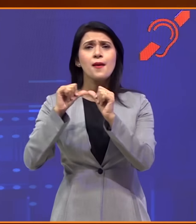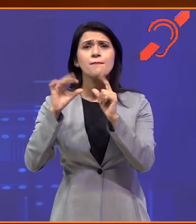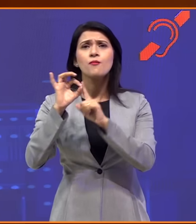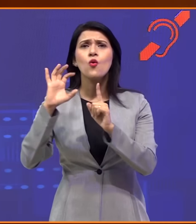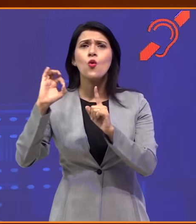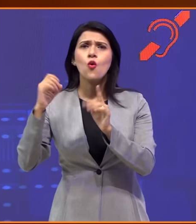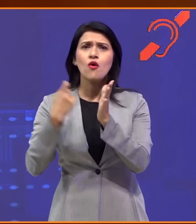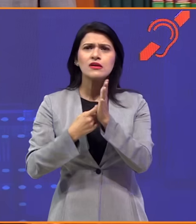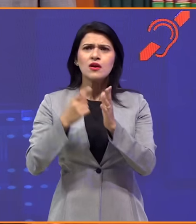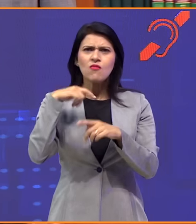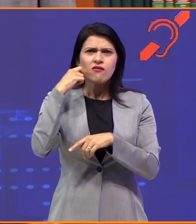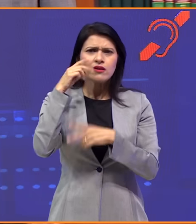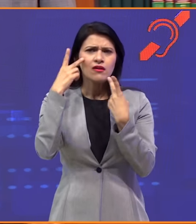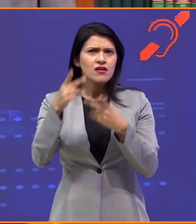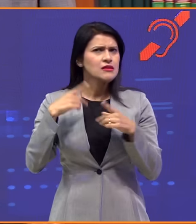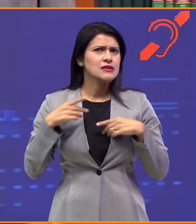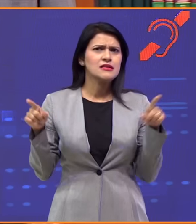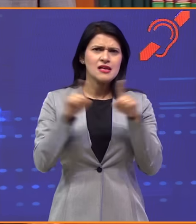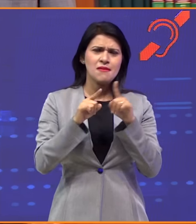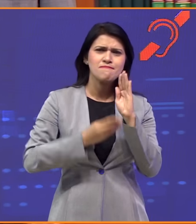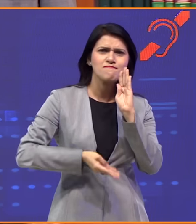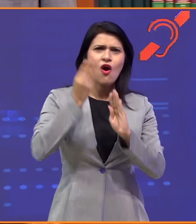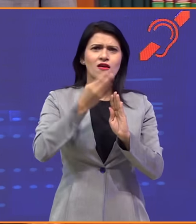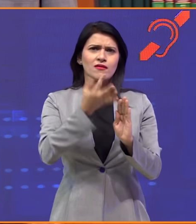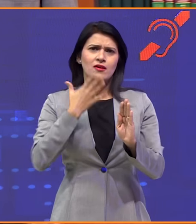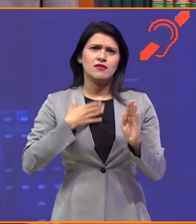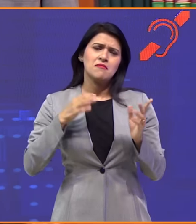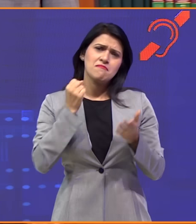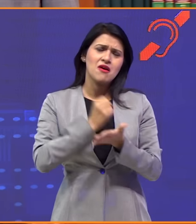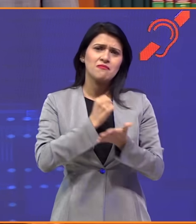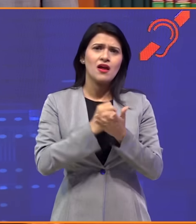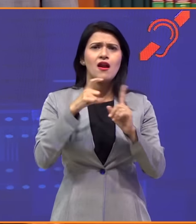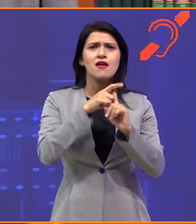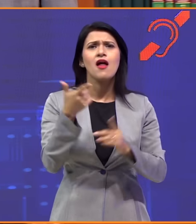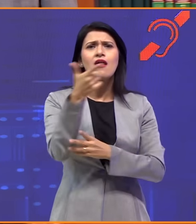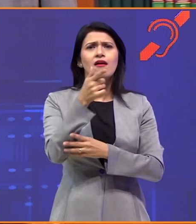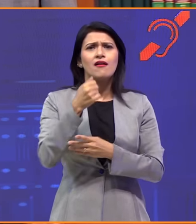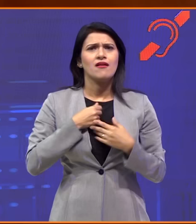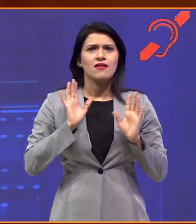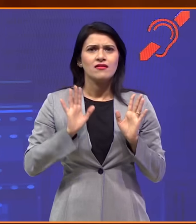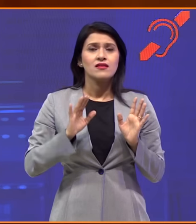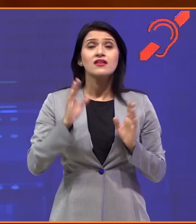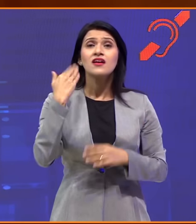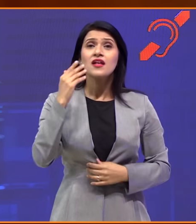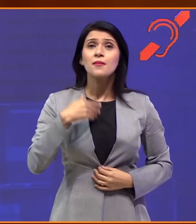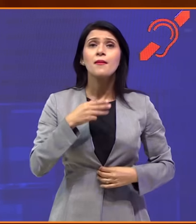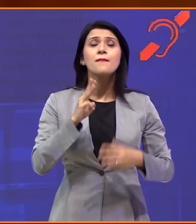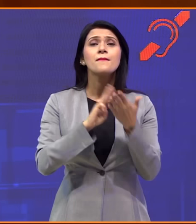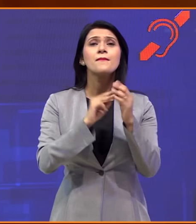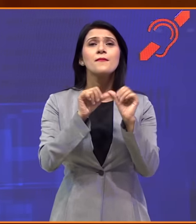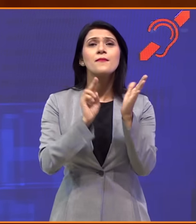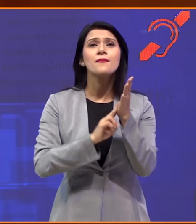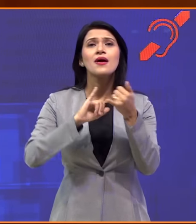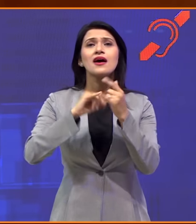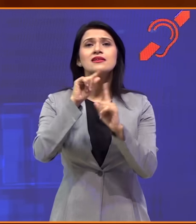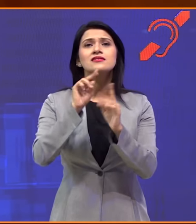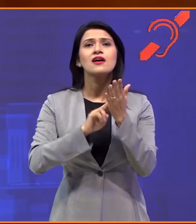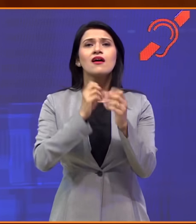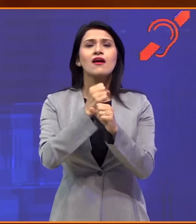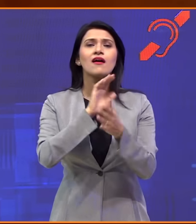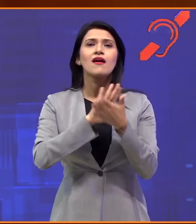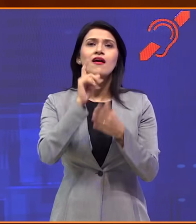से अच्छी फिल्म बनानी है किसी भी हालत में नहीं तो मैं डायरेक्टर नहीं हूं मैंने कहा सर उसमें मैंने मान सिंह का रोल किया था